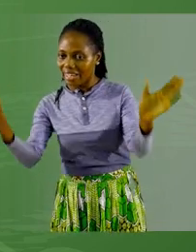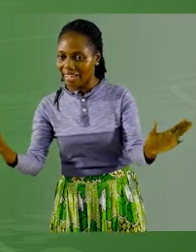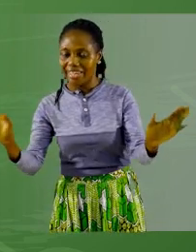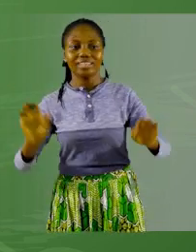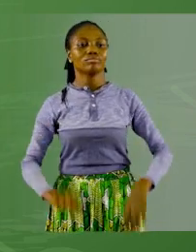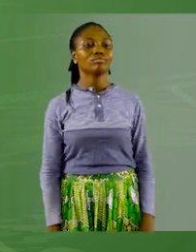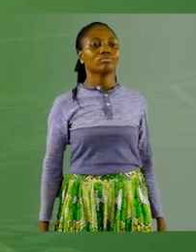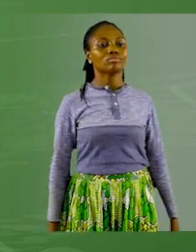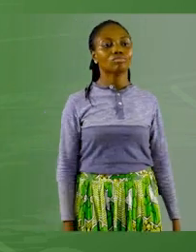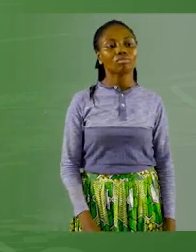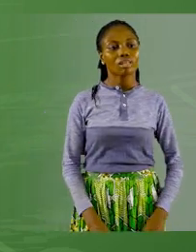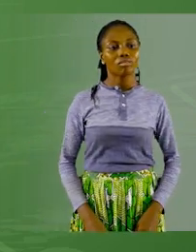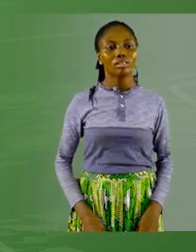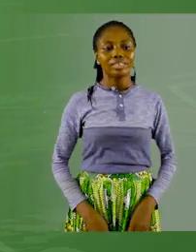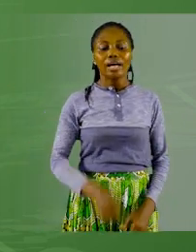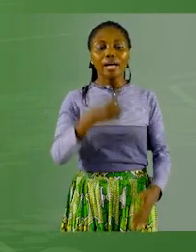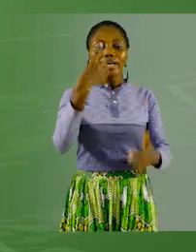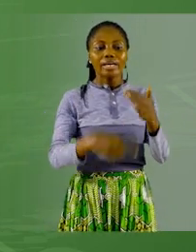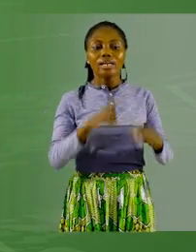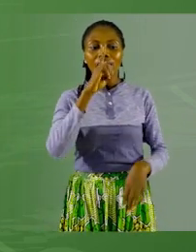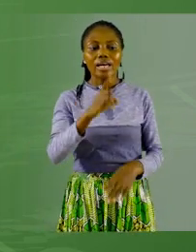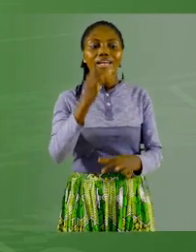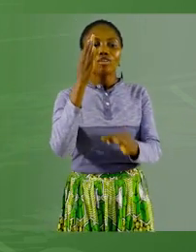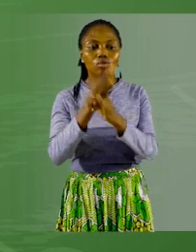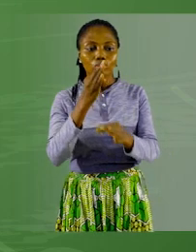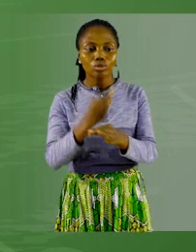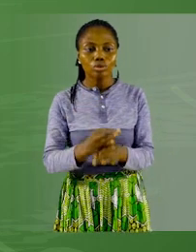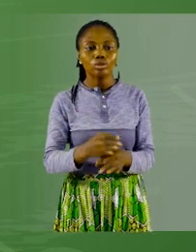Quelle est la fonction de chacun de ces mots?